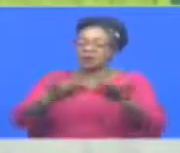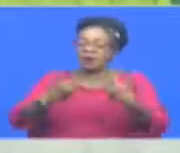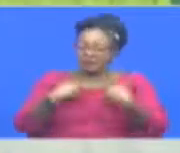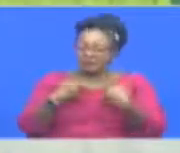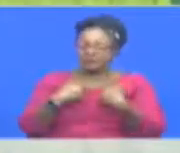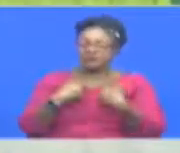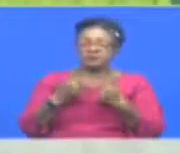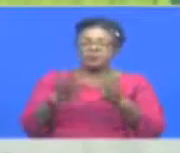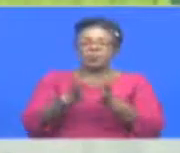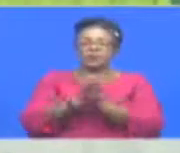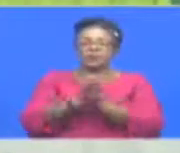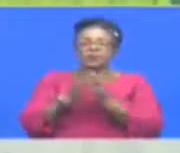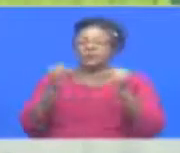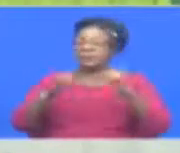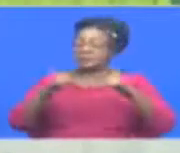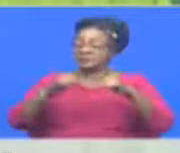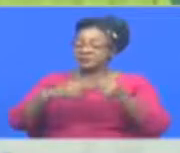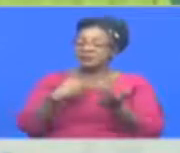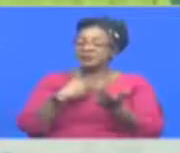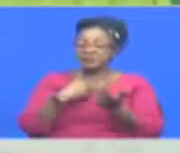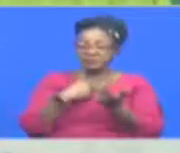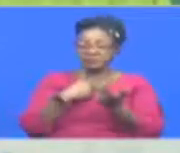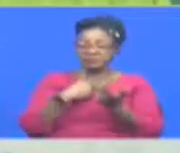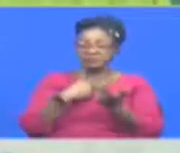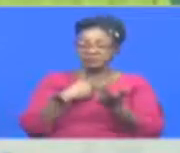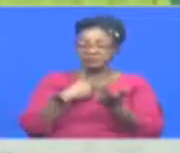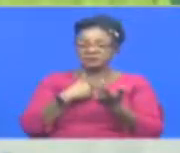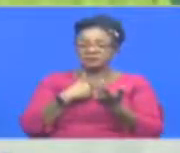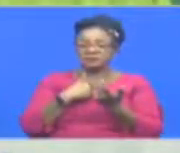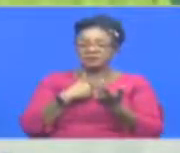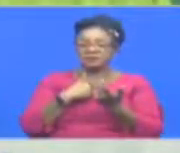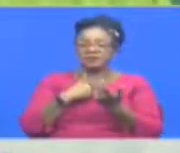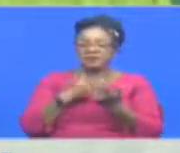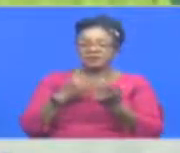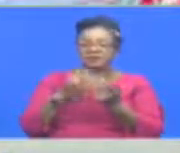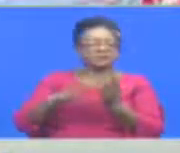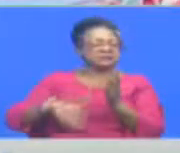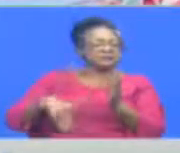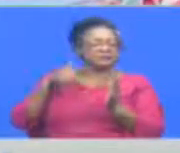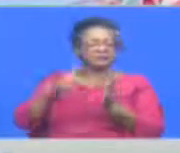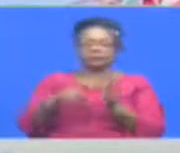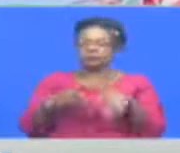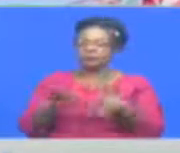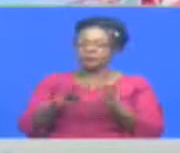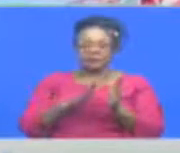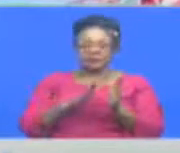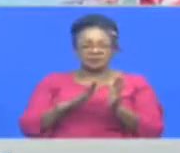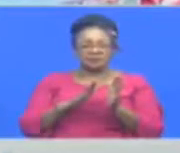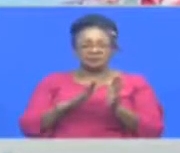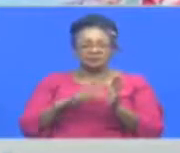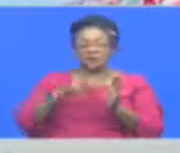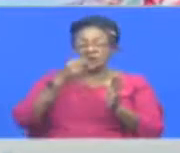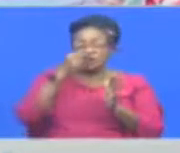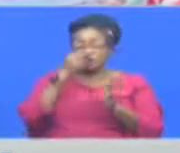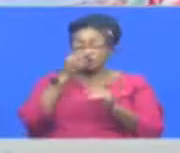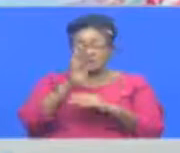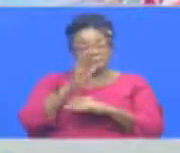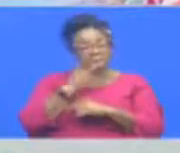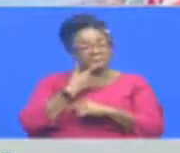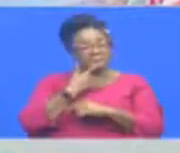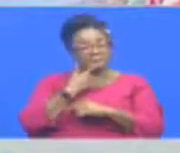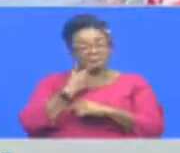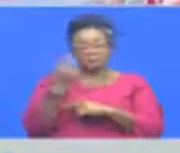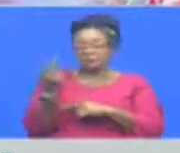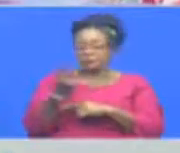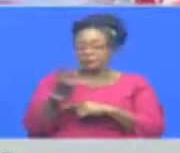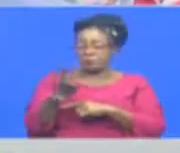uwezo tuliopatiwa kwa njia ya ubinafsi. Kwa mujibu wa Ruto, wawili hao pamoja na